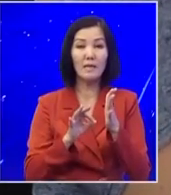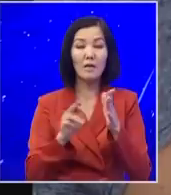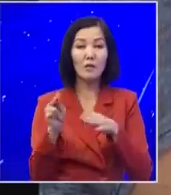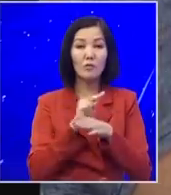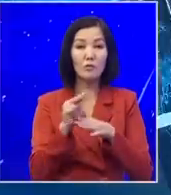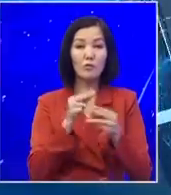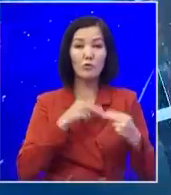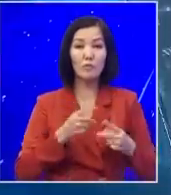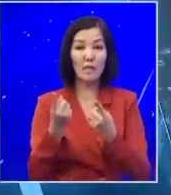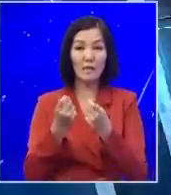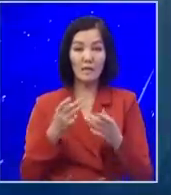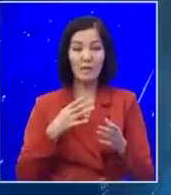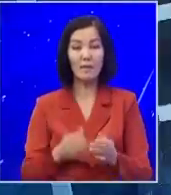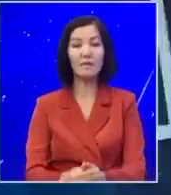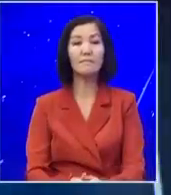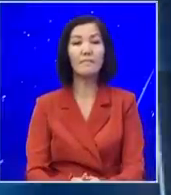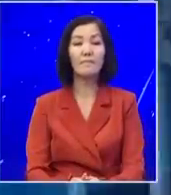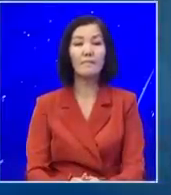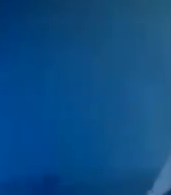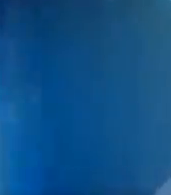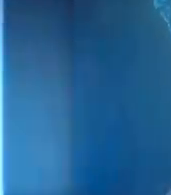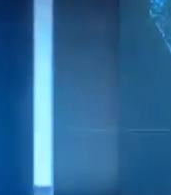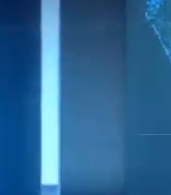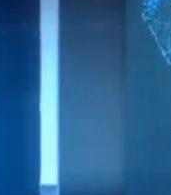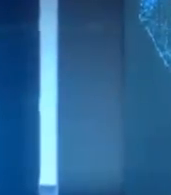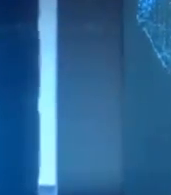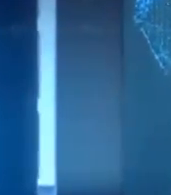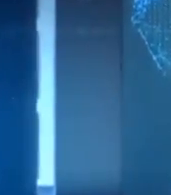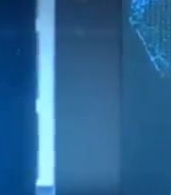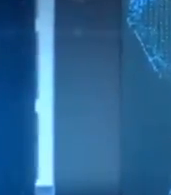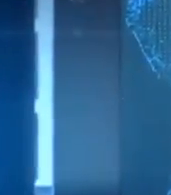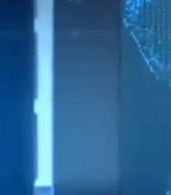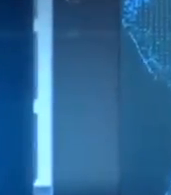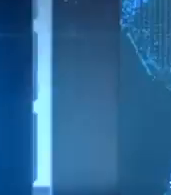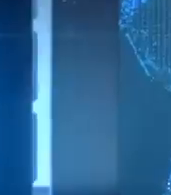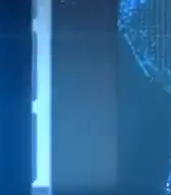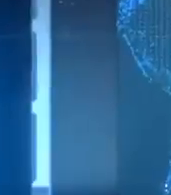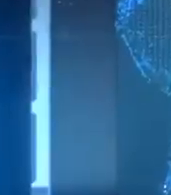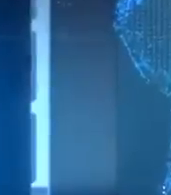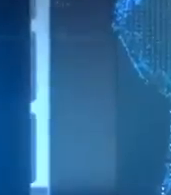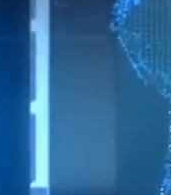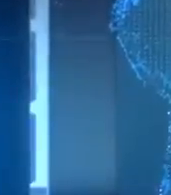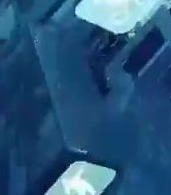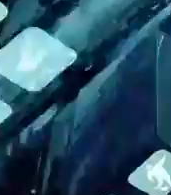жұмыстарына тартылған. Меруерт Қыдырбайқызы, Ануар Амангелдинов, Степан Мирешко, Жетісу телеарнасы.